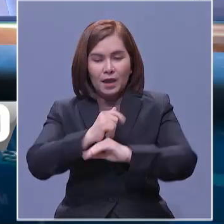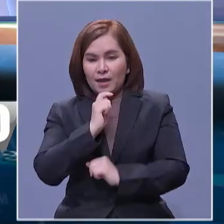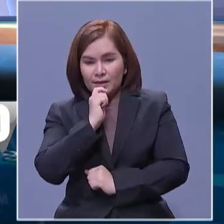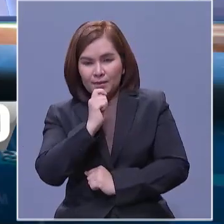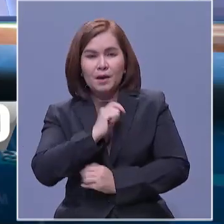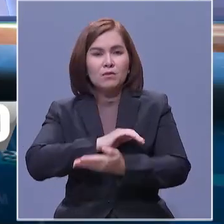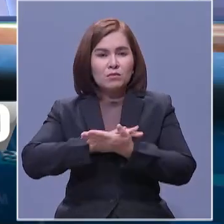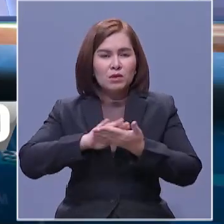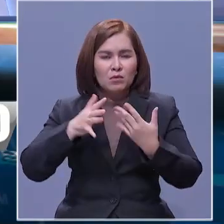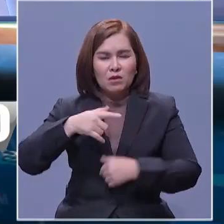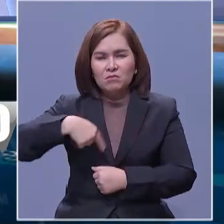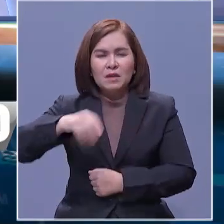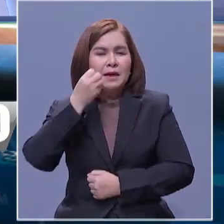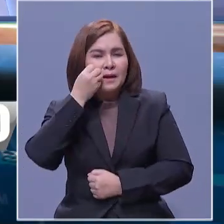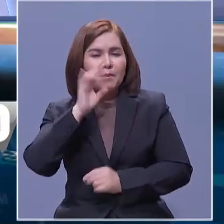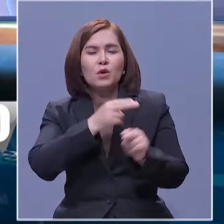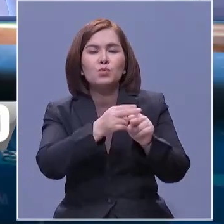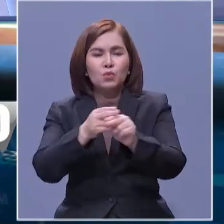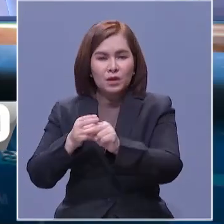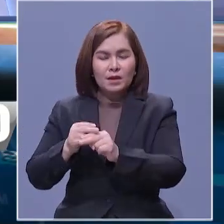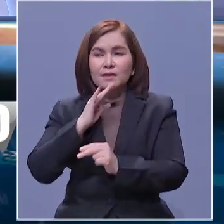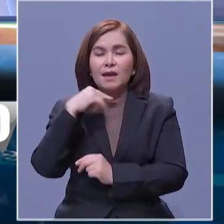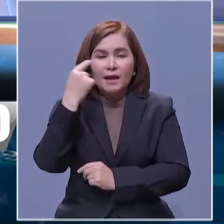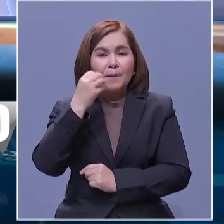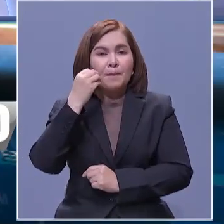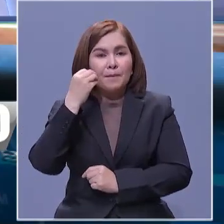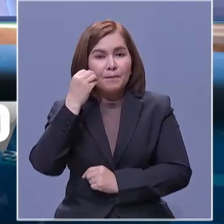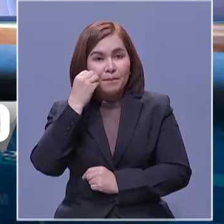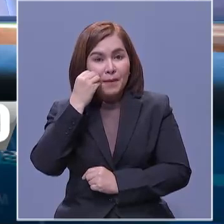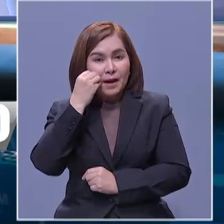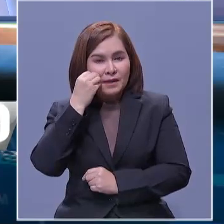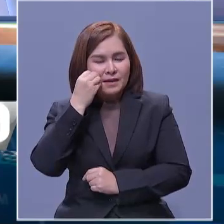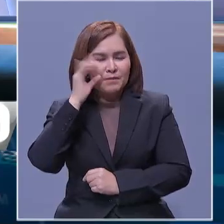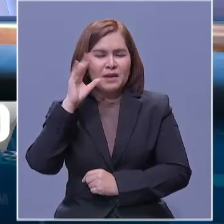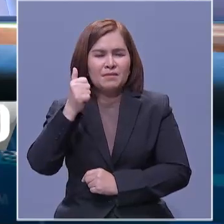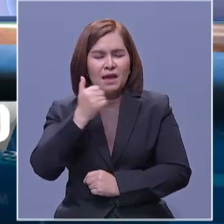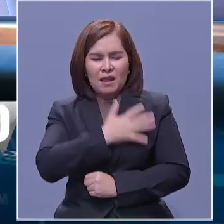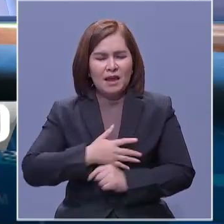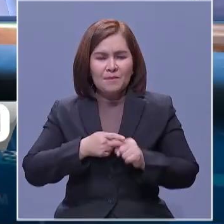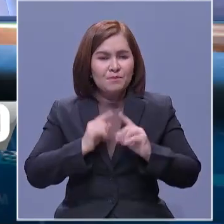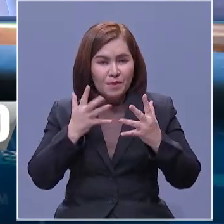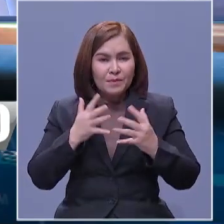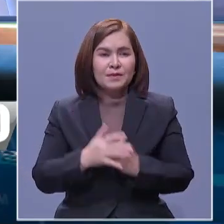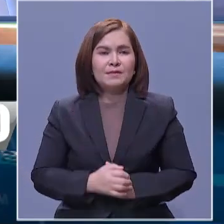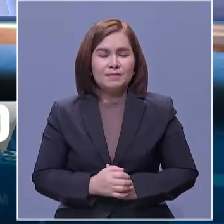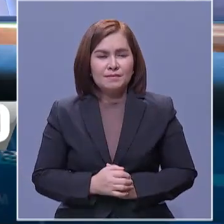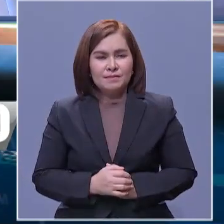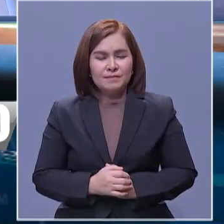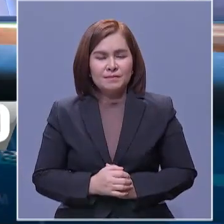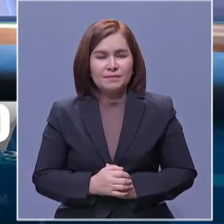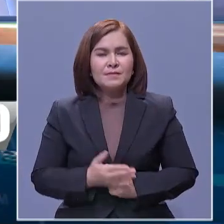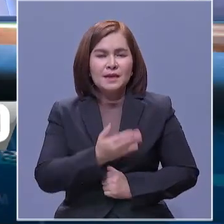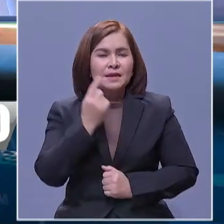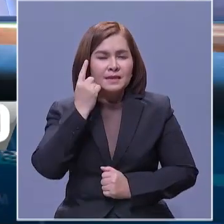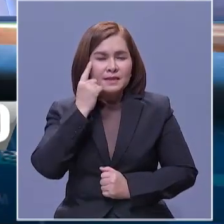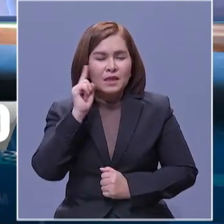จสับก็เดินทางกลับภูมิลำเนาสำหรับใครที่ร่างกายไม่ได้เป็นอะไรใช่ไหมครับแล้วพอกลับมาคุณจอท่านผู้ชมลองนึกถึง